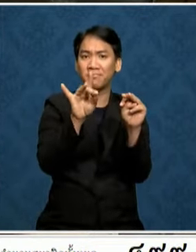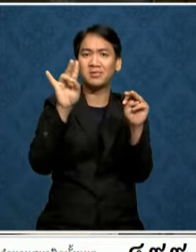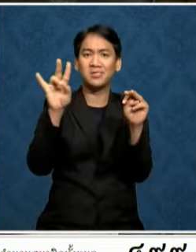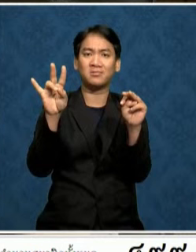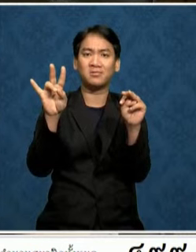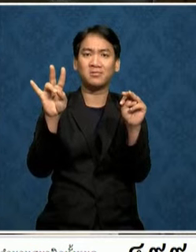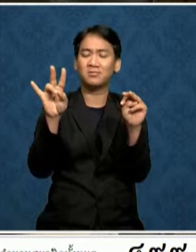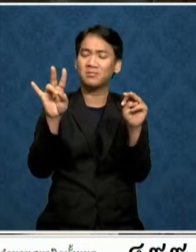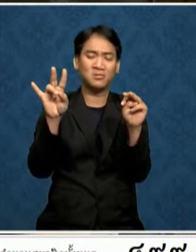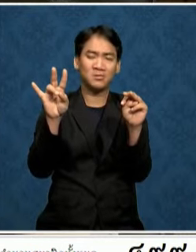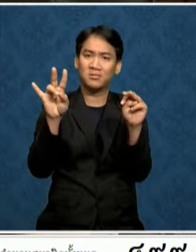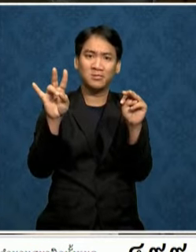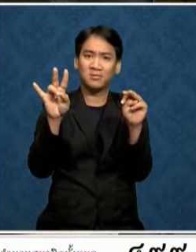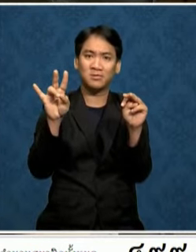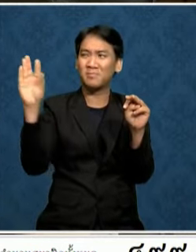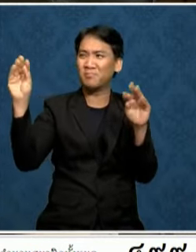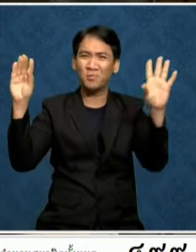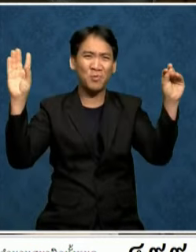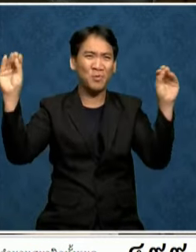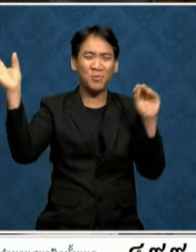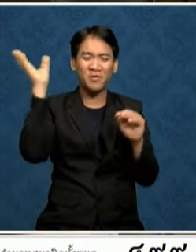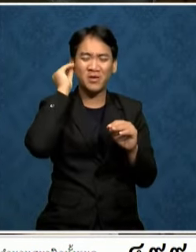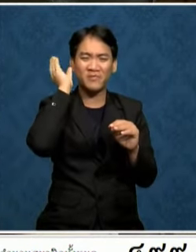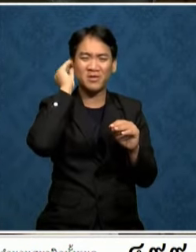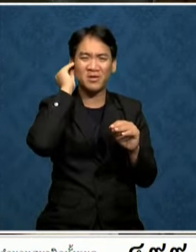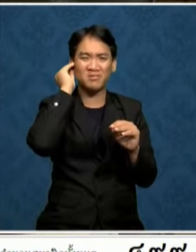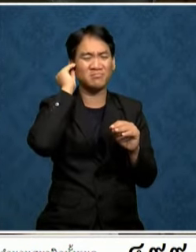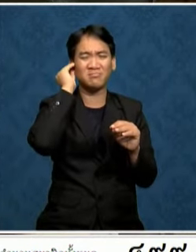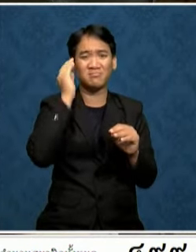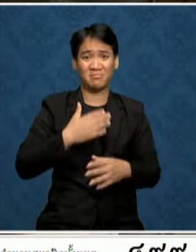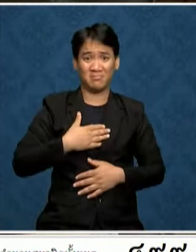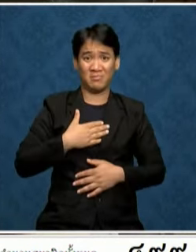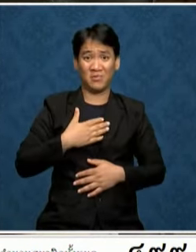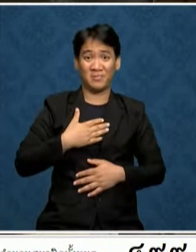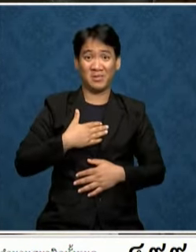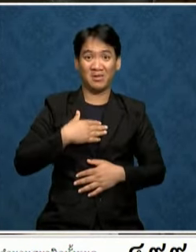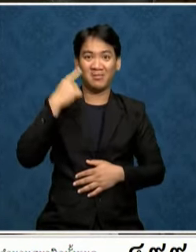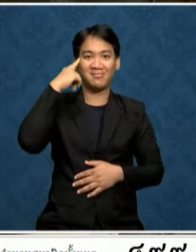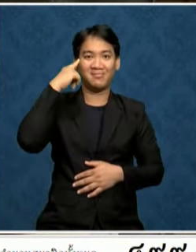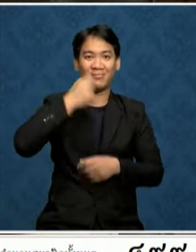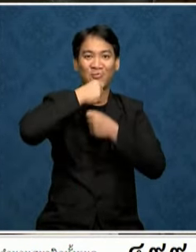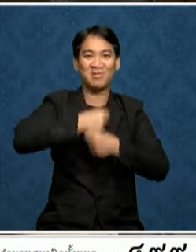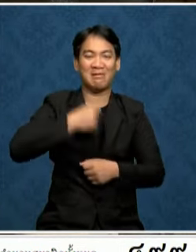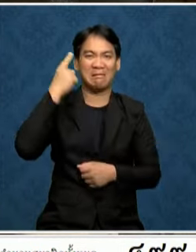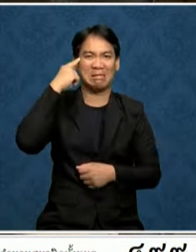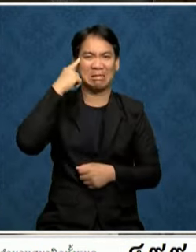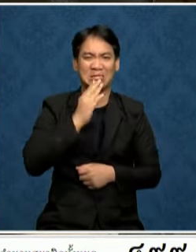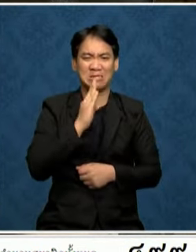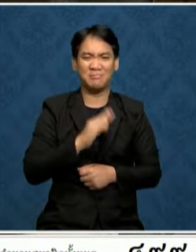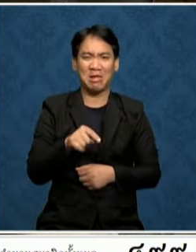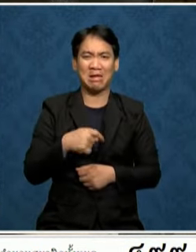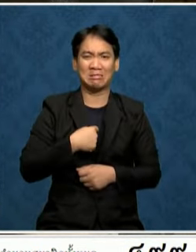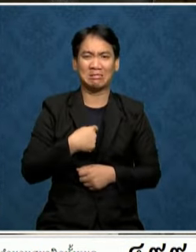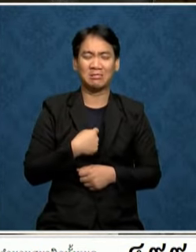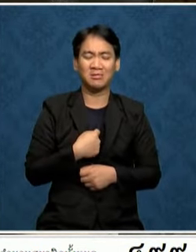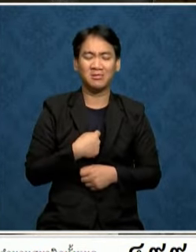เนี่ยได้ยินได้ฟังเพื่อนอภิปรายเพื่อนอาจจะมองว่าผมเนี่ยเป็นหัวโบราณแต่